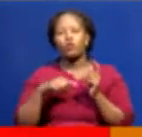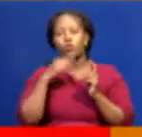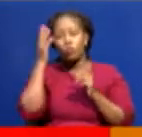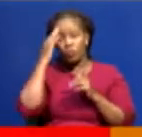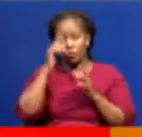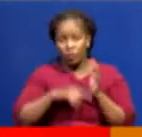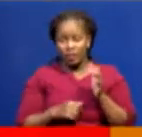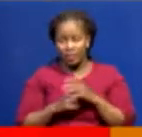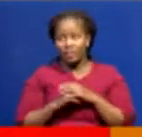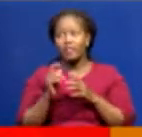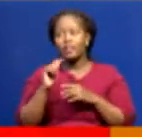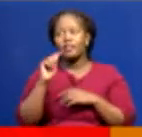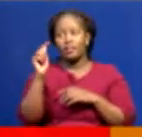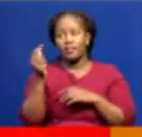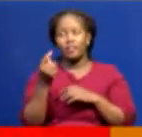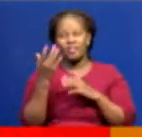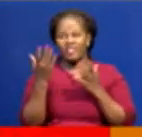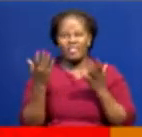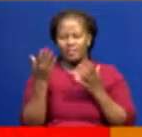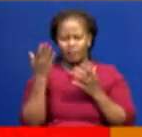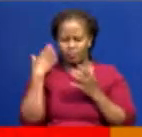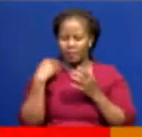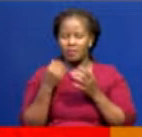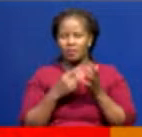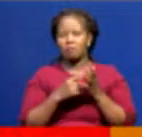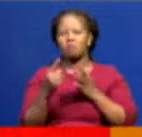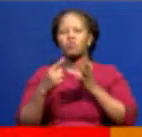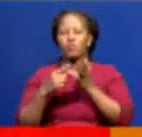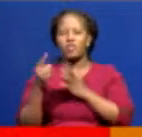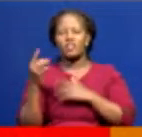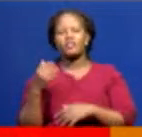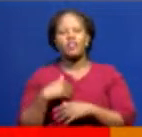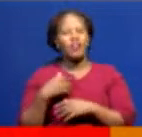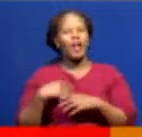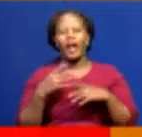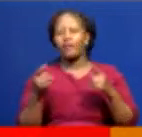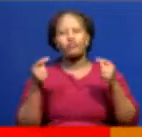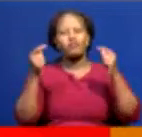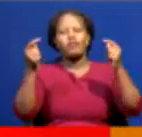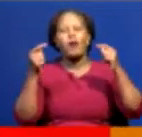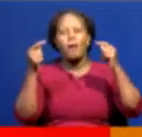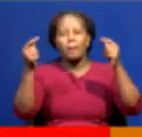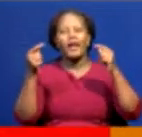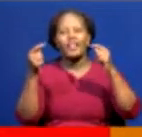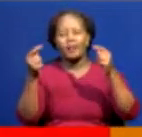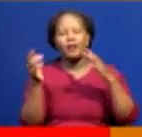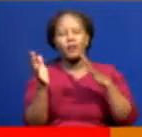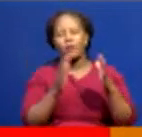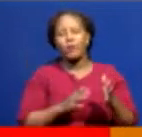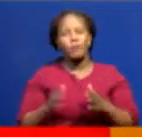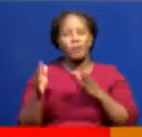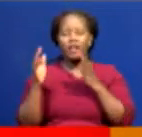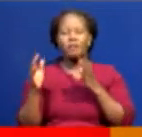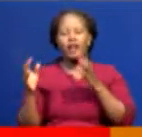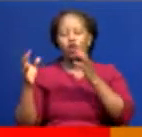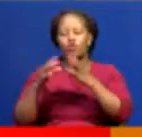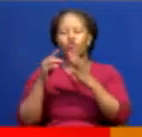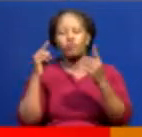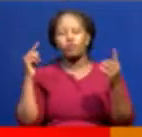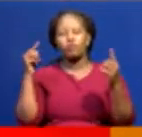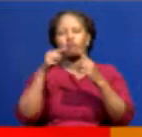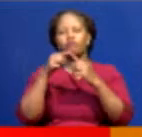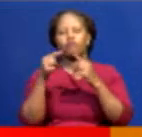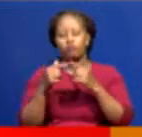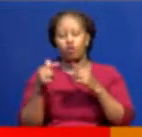taifa hili letu la Kenya, katika siku wiki zilizopita kumekuwa na maandamano ambayo yamekuwa kiandaliwa na upande wa